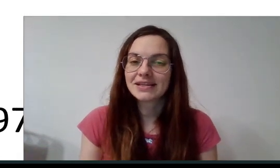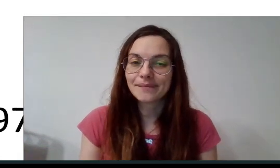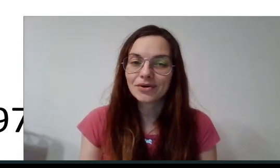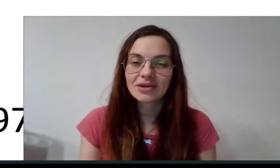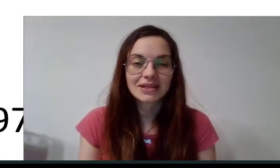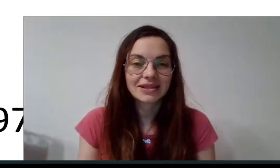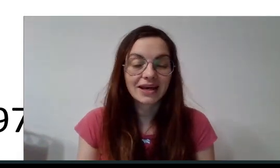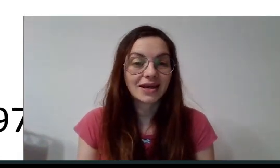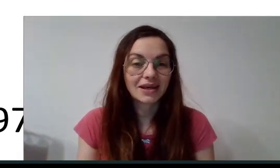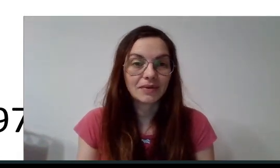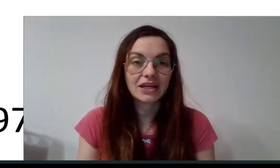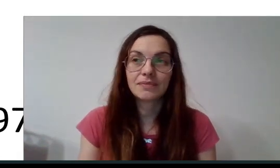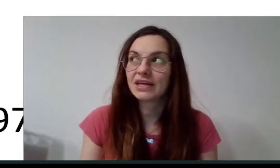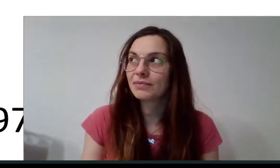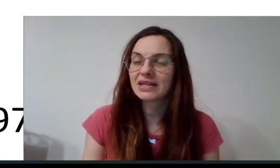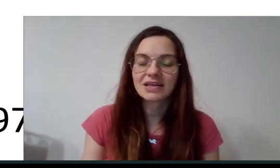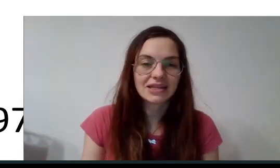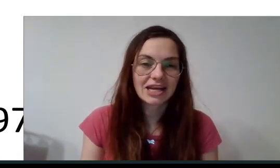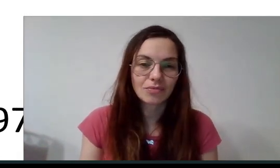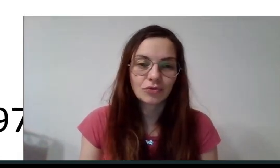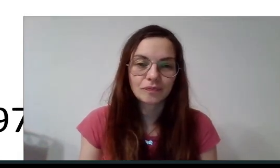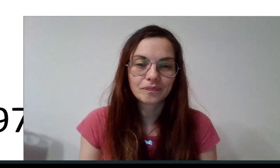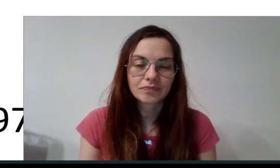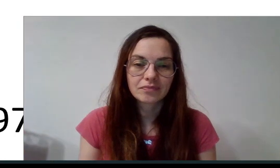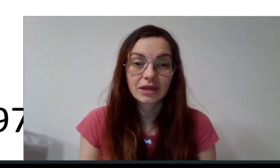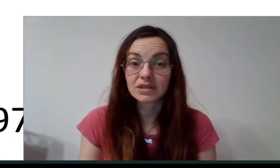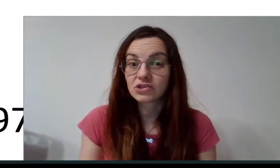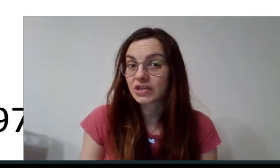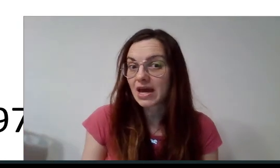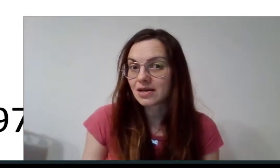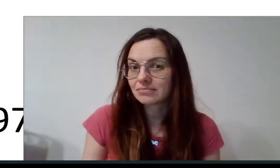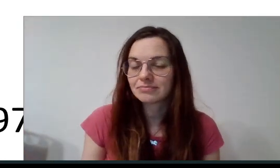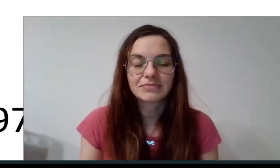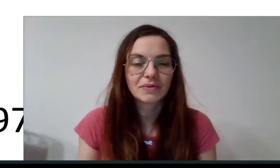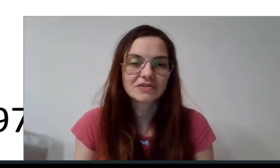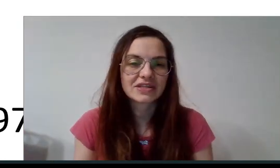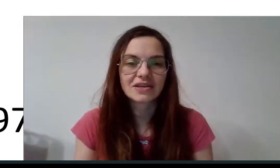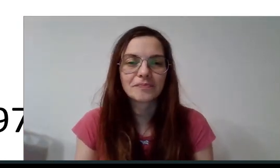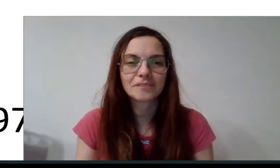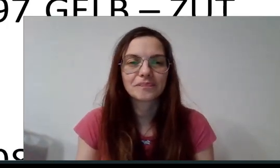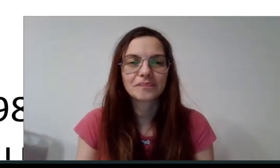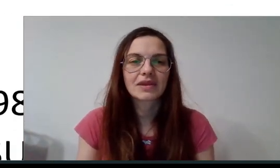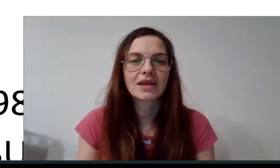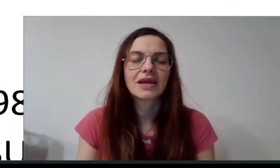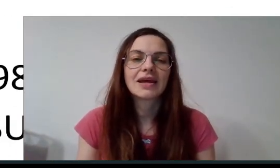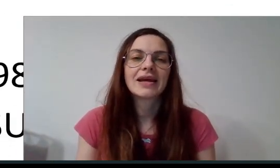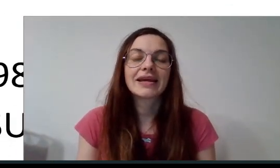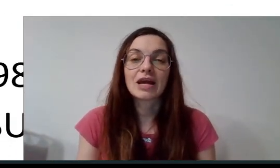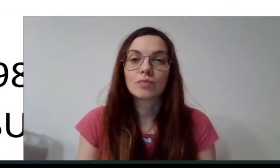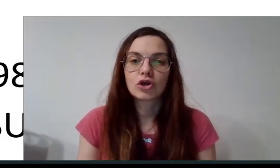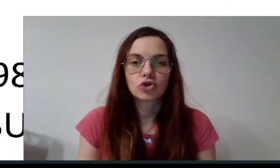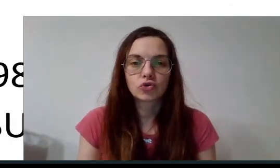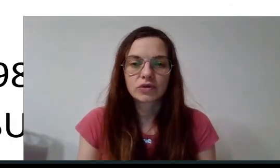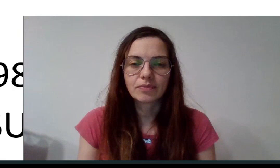Der Himmel. Im Himmel, na nebu, gibt es Sterne, ima zvezda. Gelb, žuta